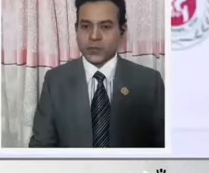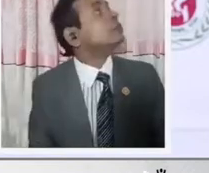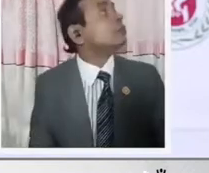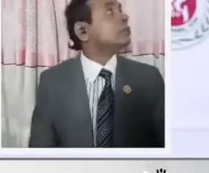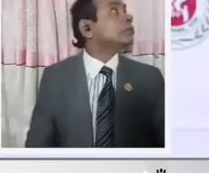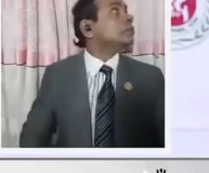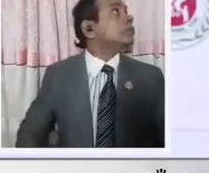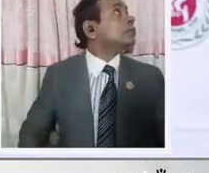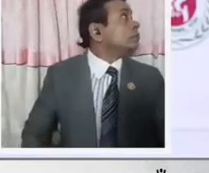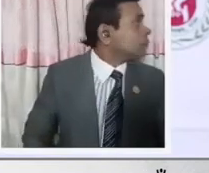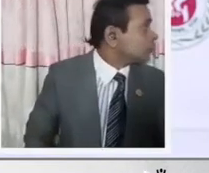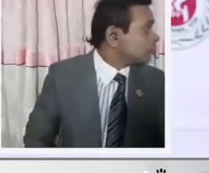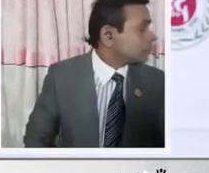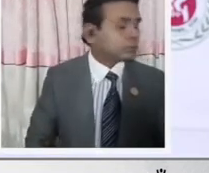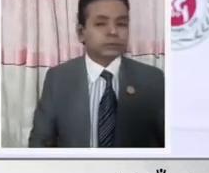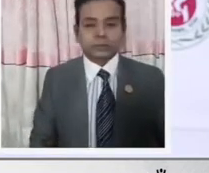সংখ্যা দাঁড়ালো